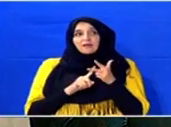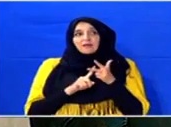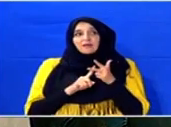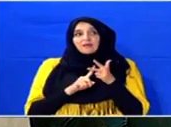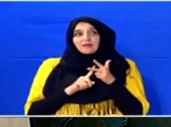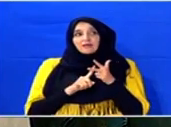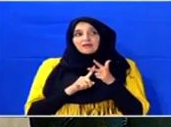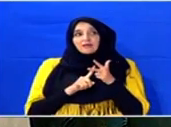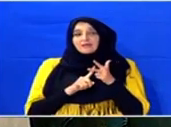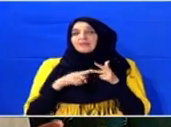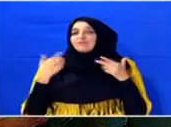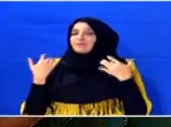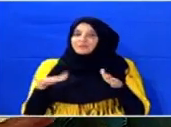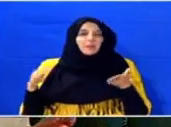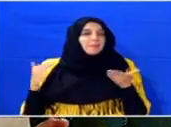انتهت